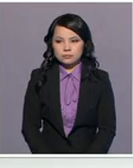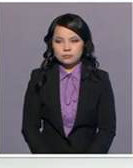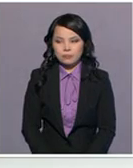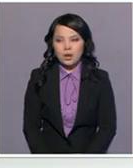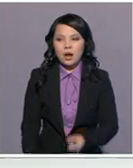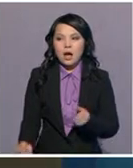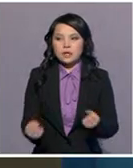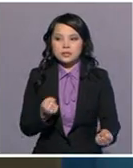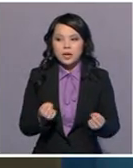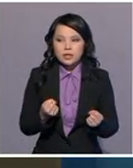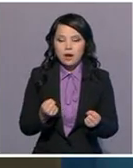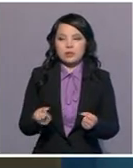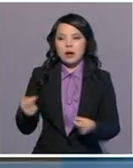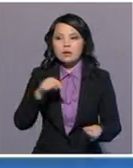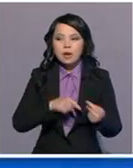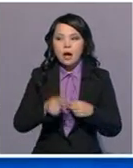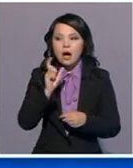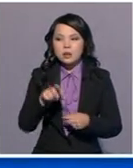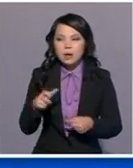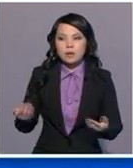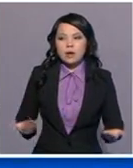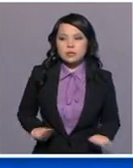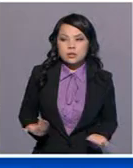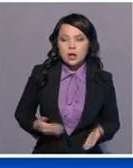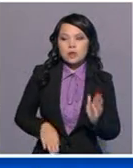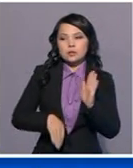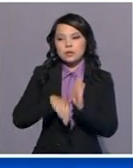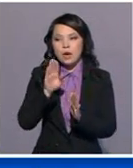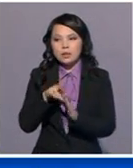нығайту, бекіту, адамдарды дамыту,